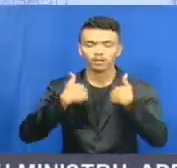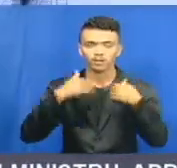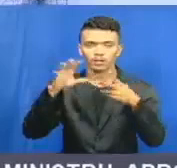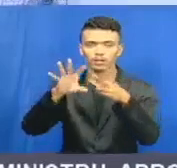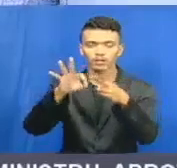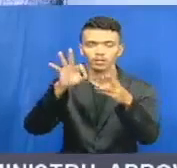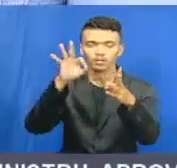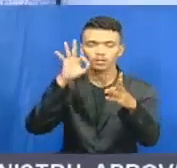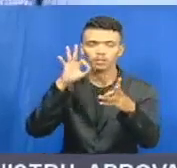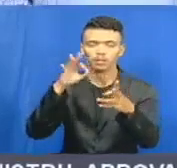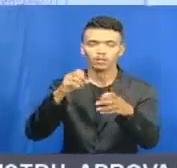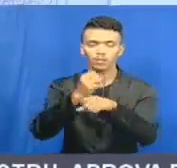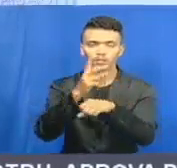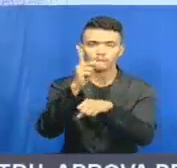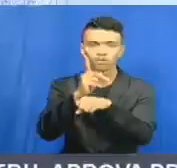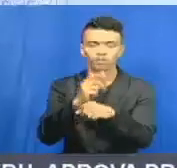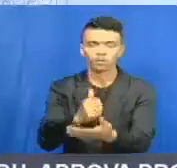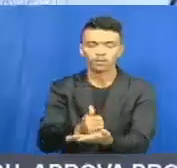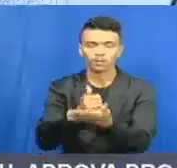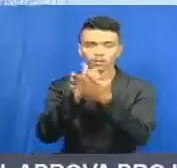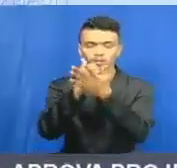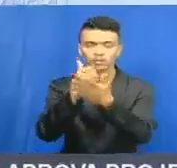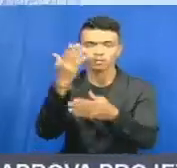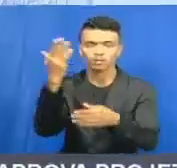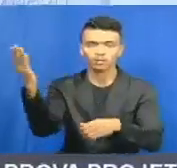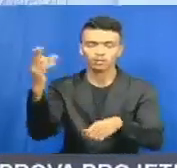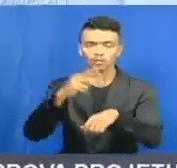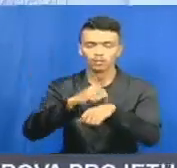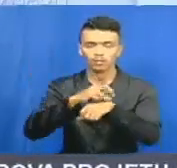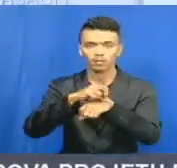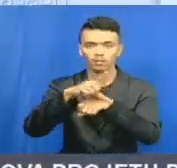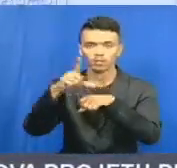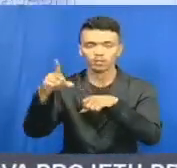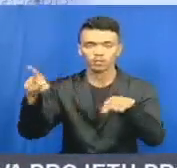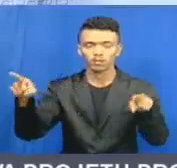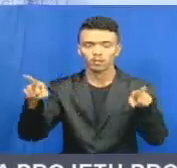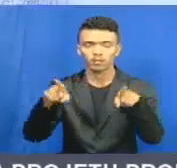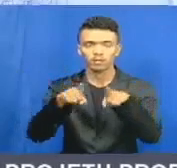rekrutamentu neve maka sefope fasilita iha nasional neva, anesa